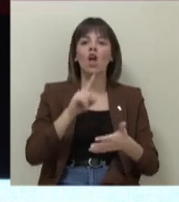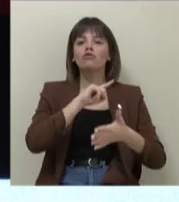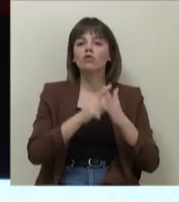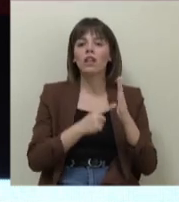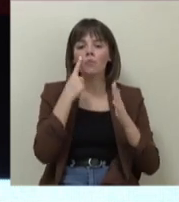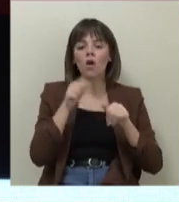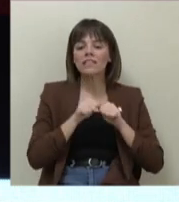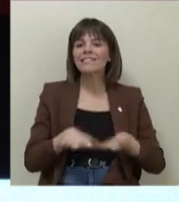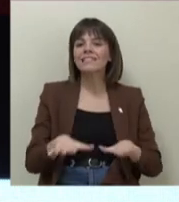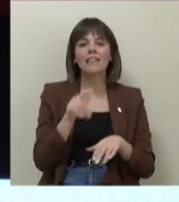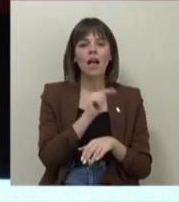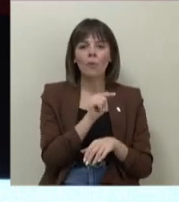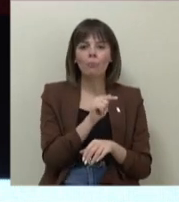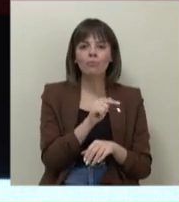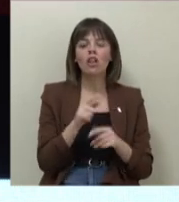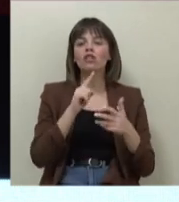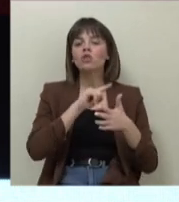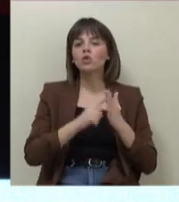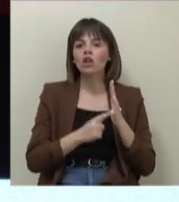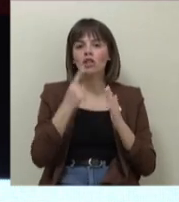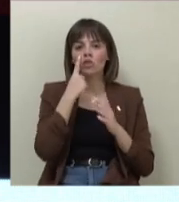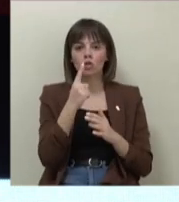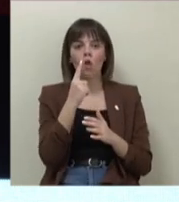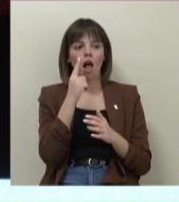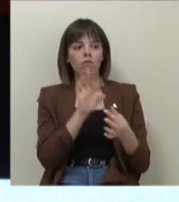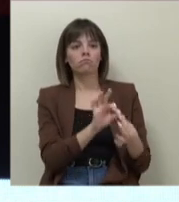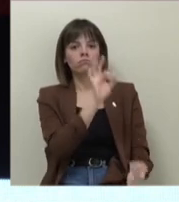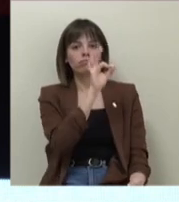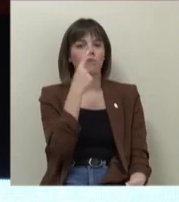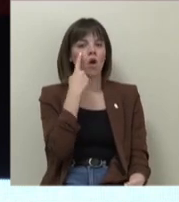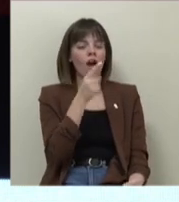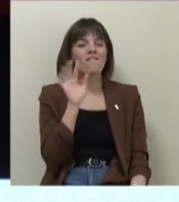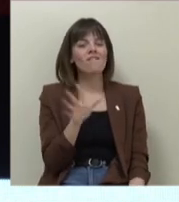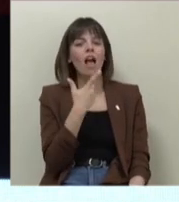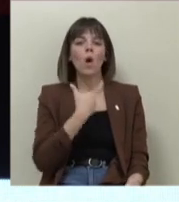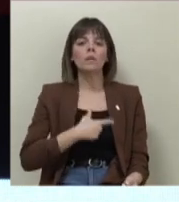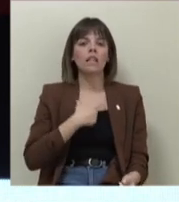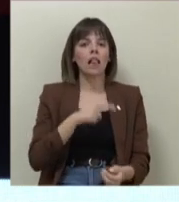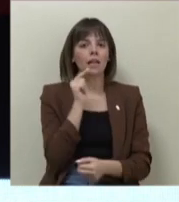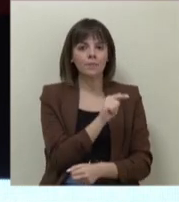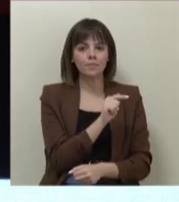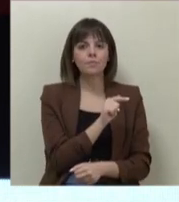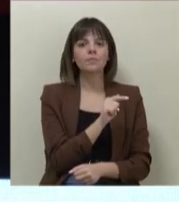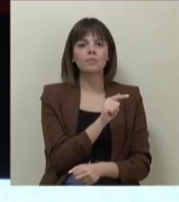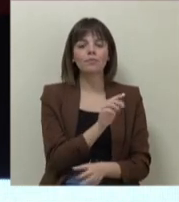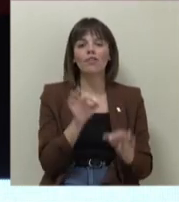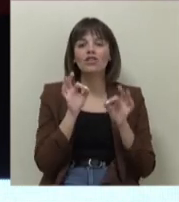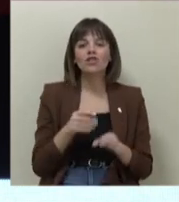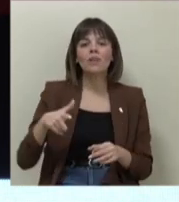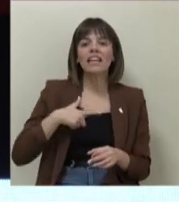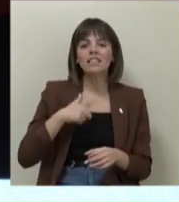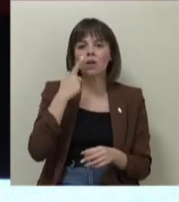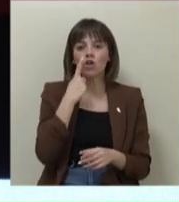yönetim sistemi ve yönetici karakteristiği veya özelliği. Şimdi